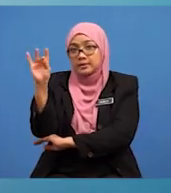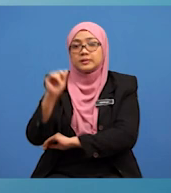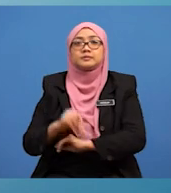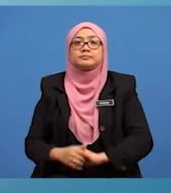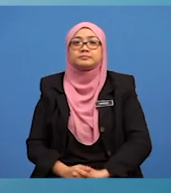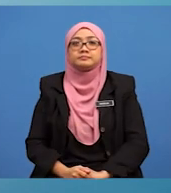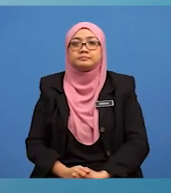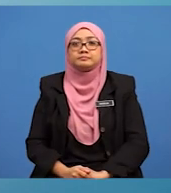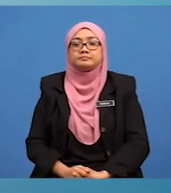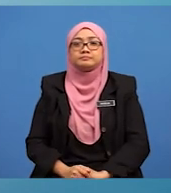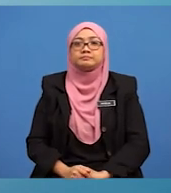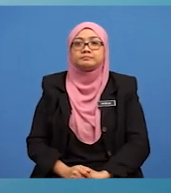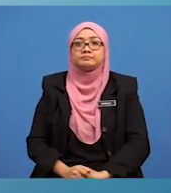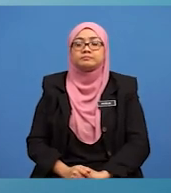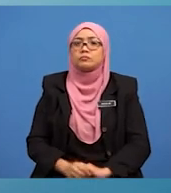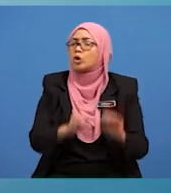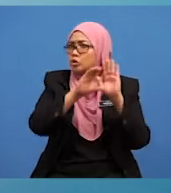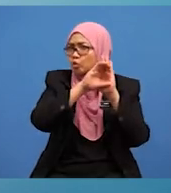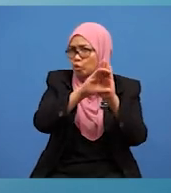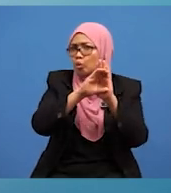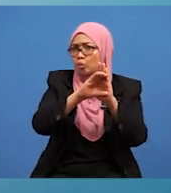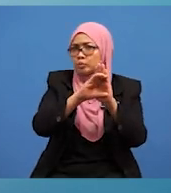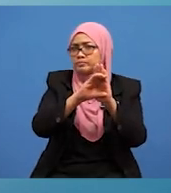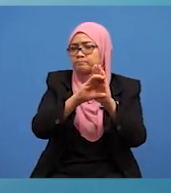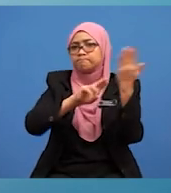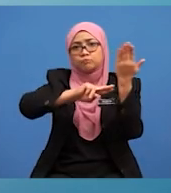Sebagai contoh, unsur karbon mempunyai 6 elektron.